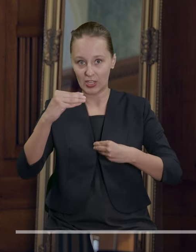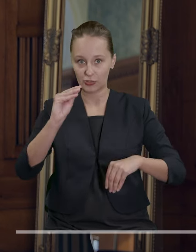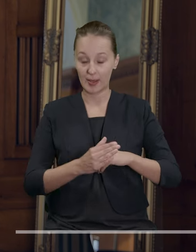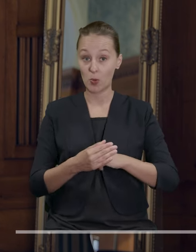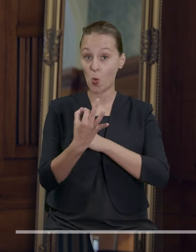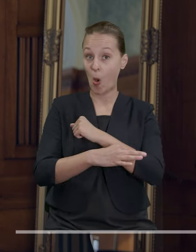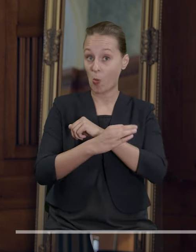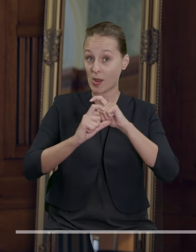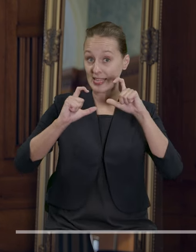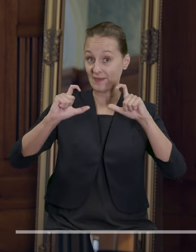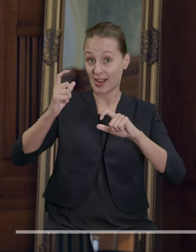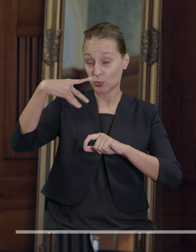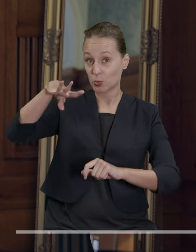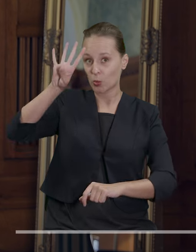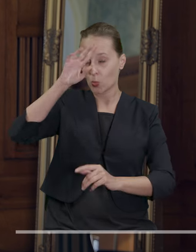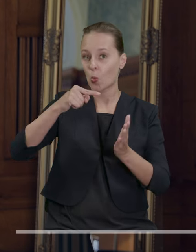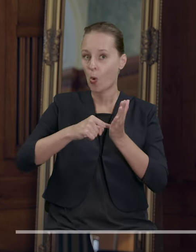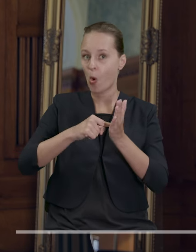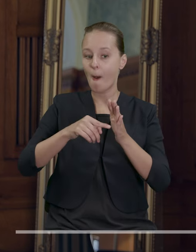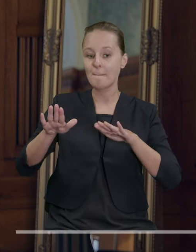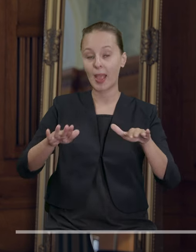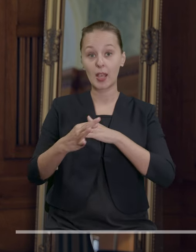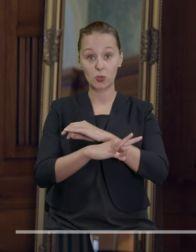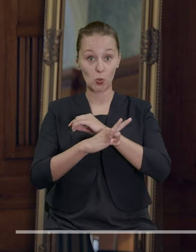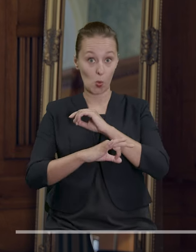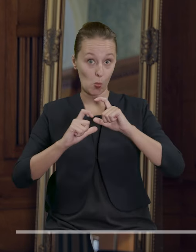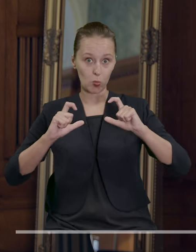Uniwersytet Łódzki stał się również uczelnią,